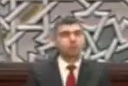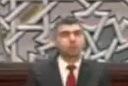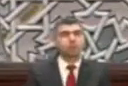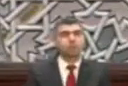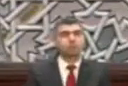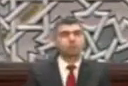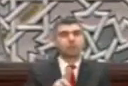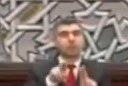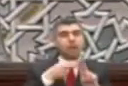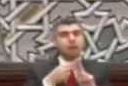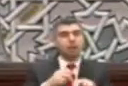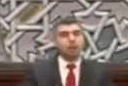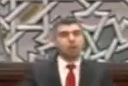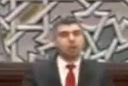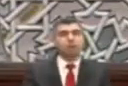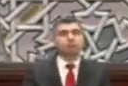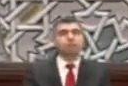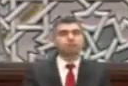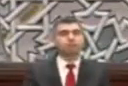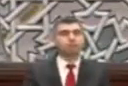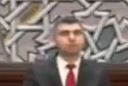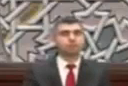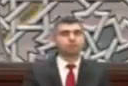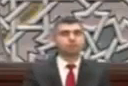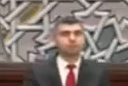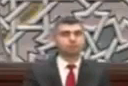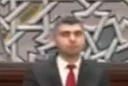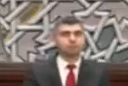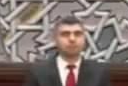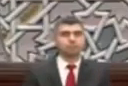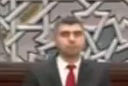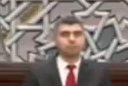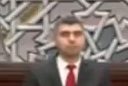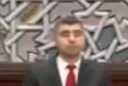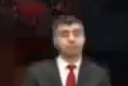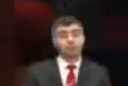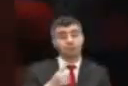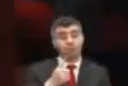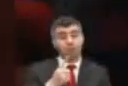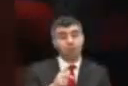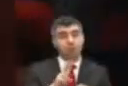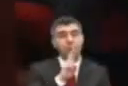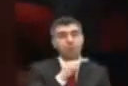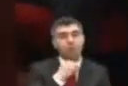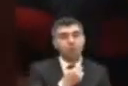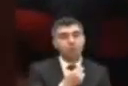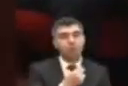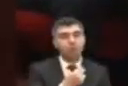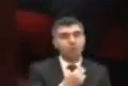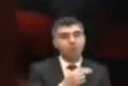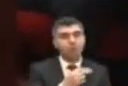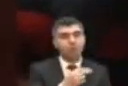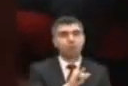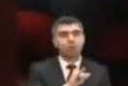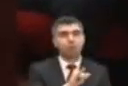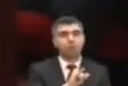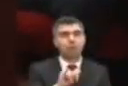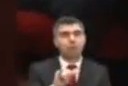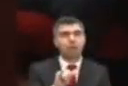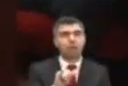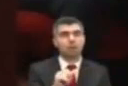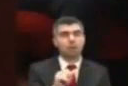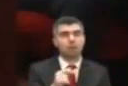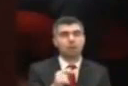اذا جواب السيد الوزير، تفضل السيد الوزير. اولا الحكومه بريئه لان ما كاينش شي موقف